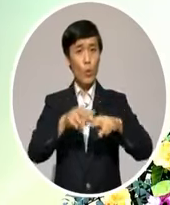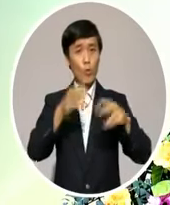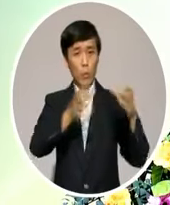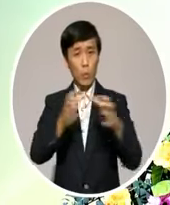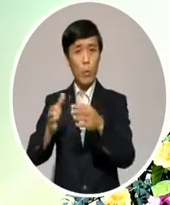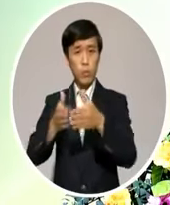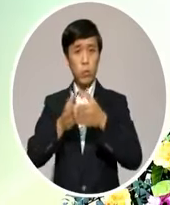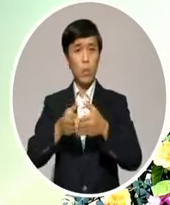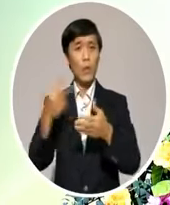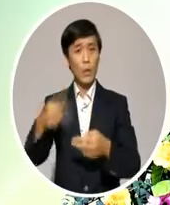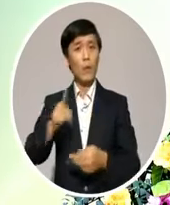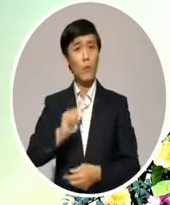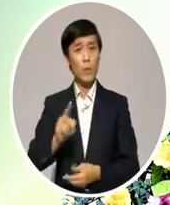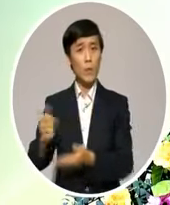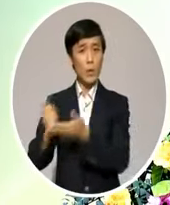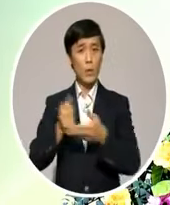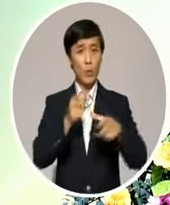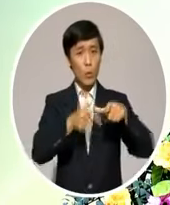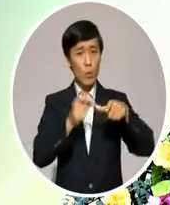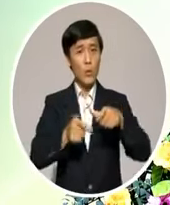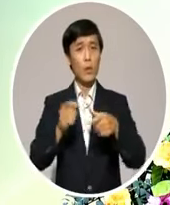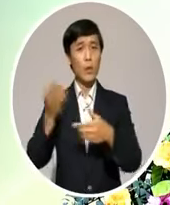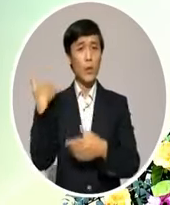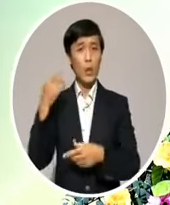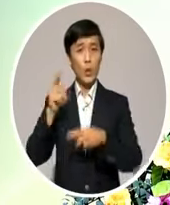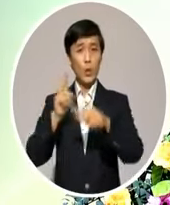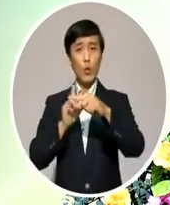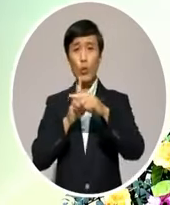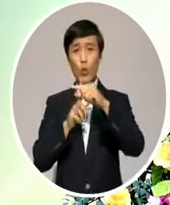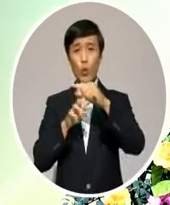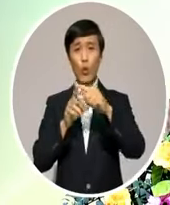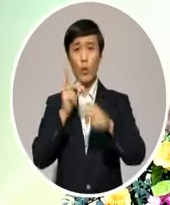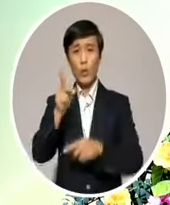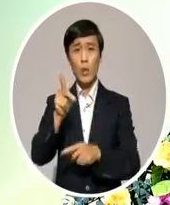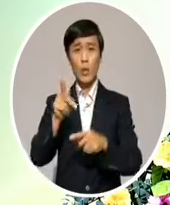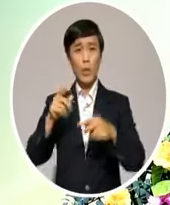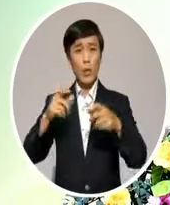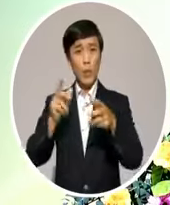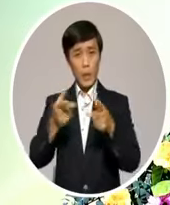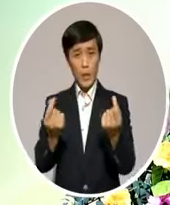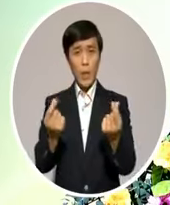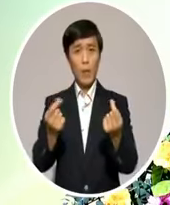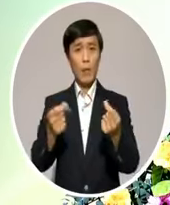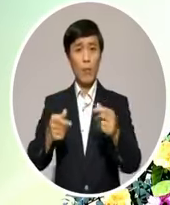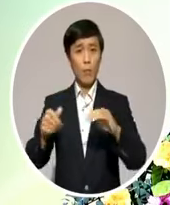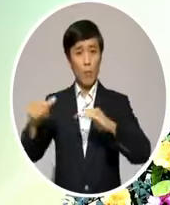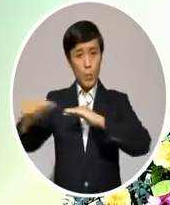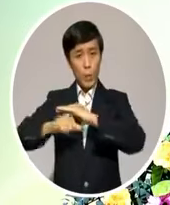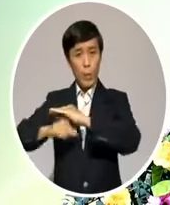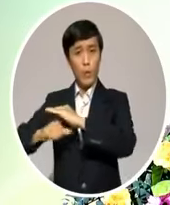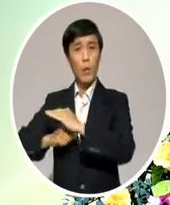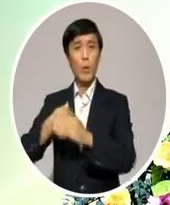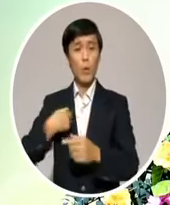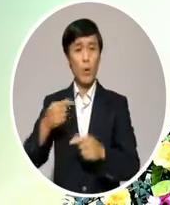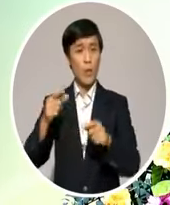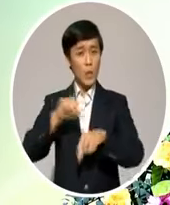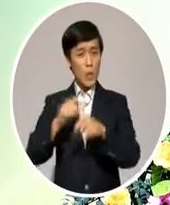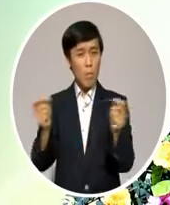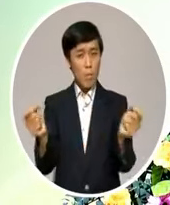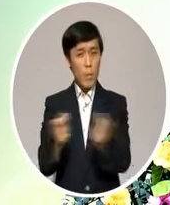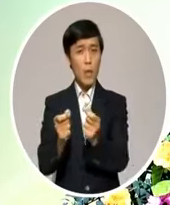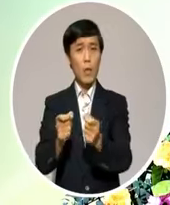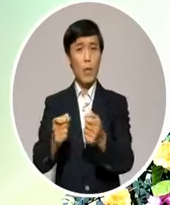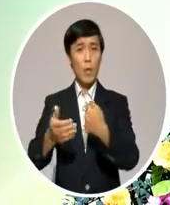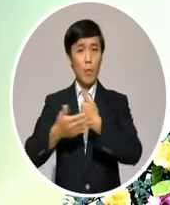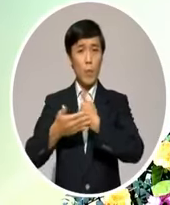同步就请我们这些厂商跟过去中科的经验一样，全面性的来进驻。所以我会用最短的时间加速我